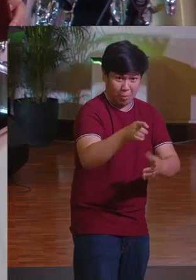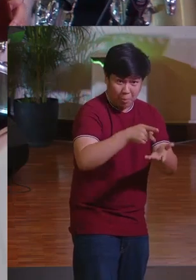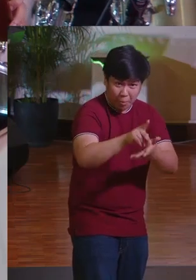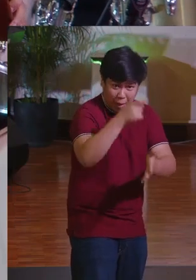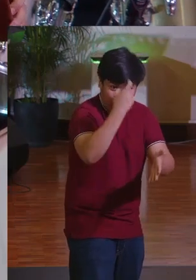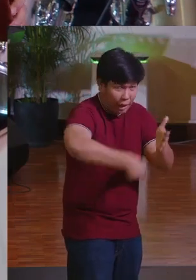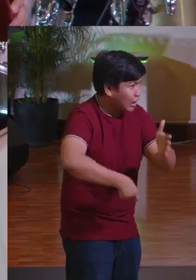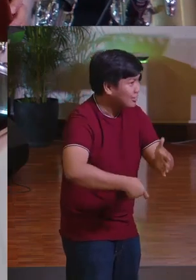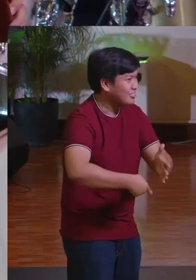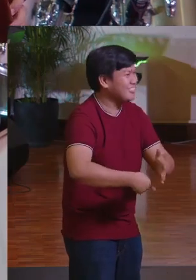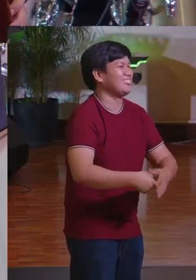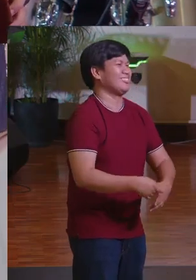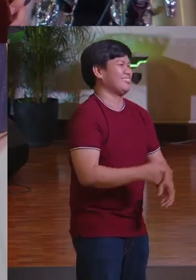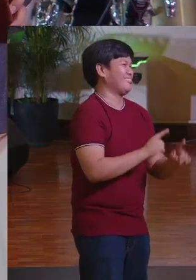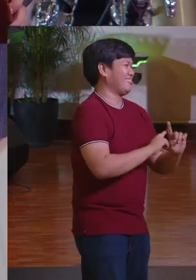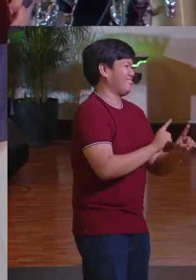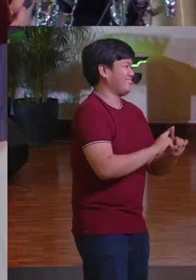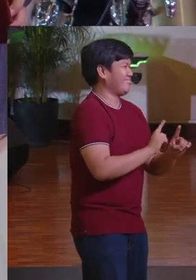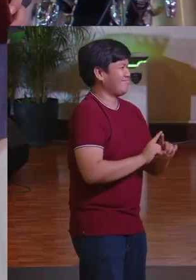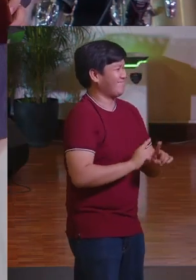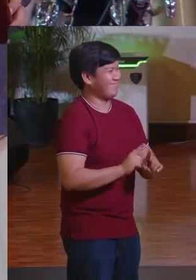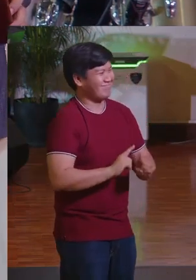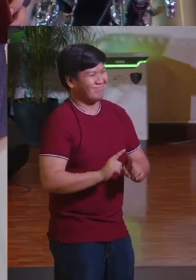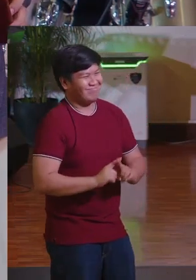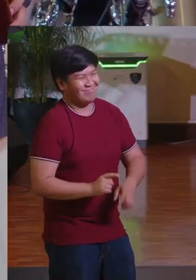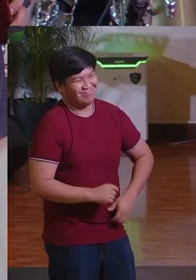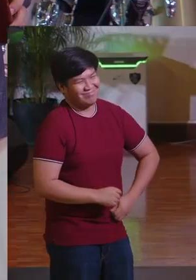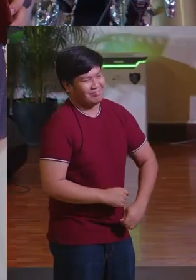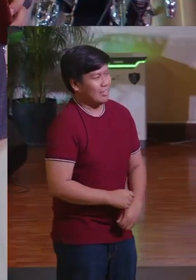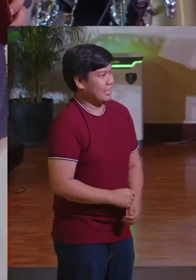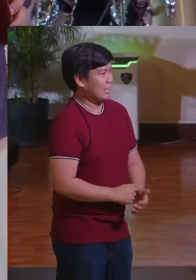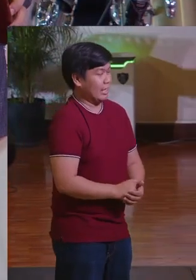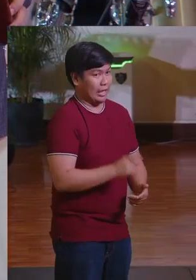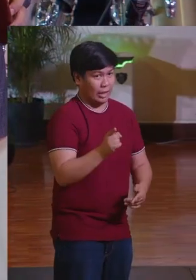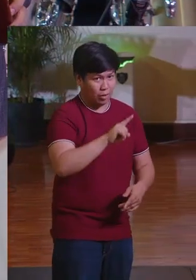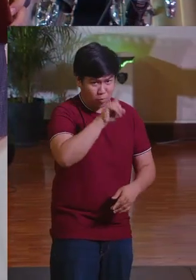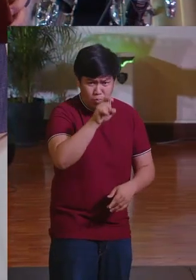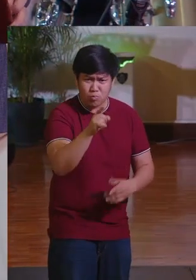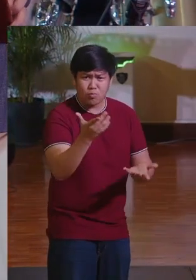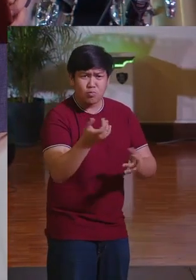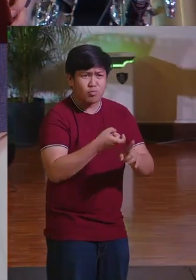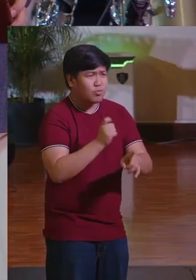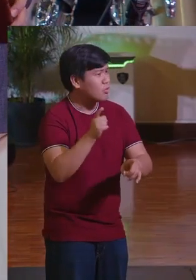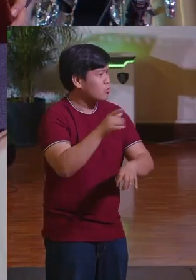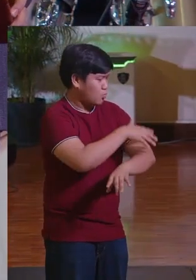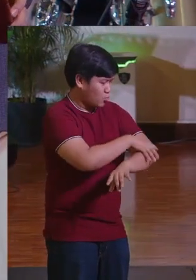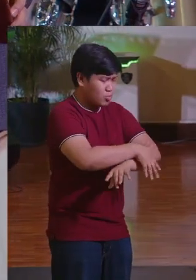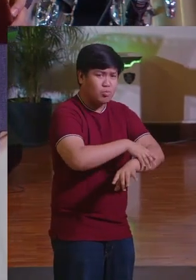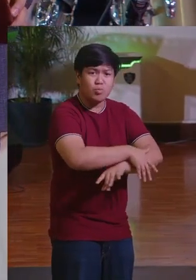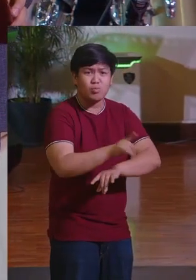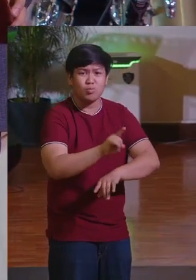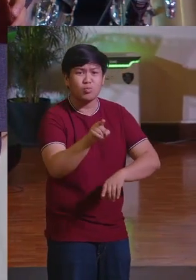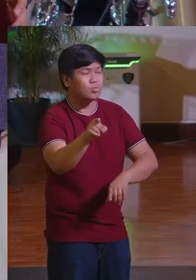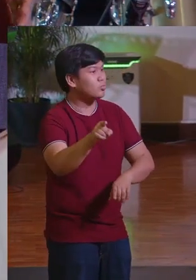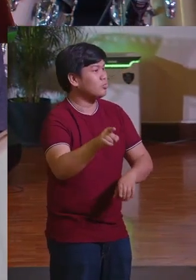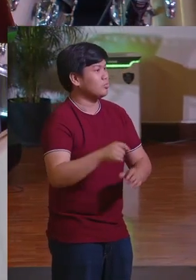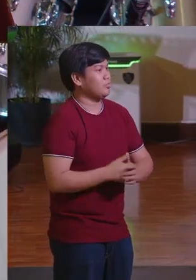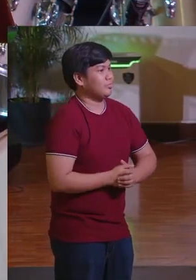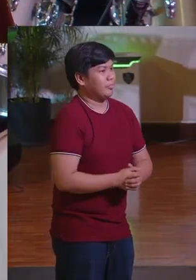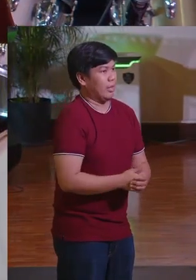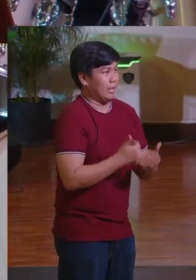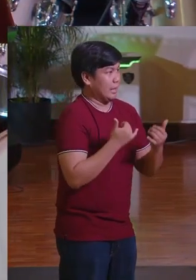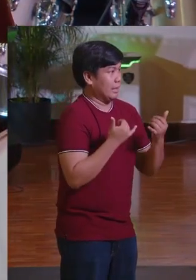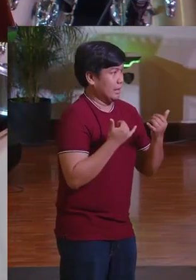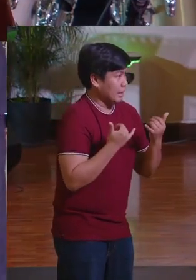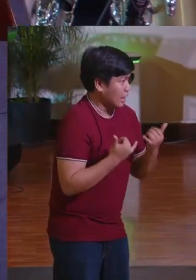galing? At anong klaseng lahi ikaw o kayo? Tingnan natin yung mga tanong na ito kasi ang